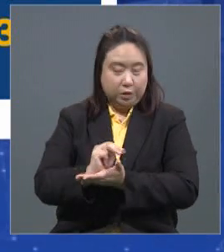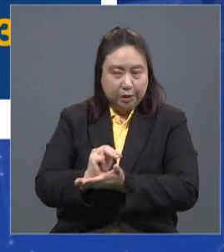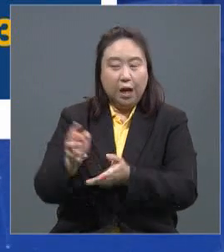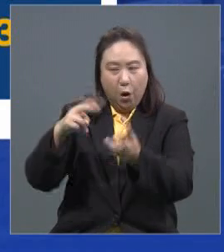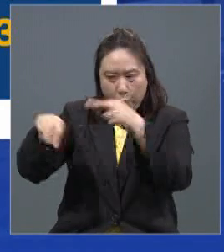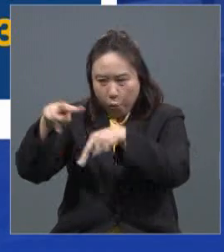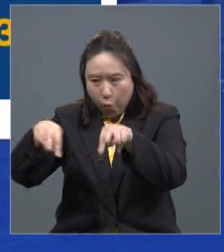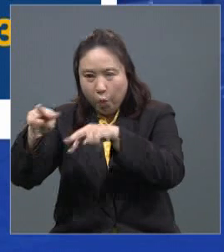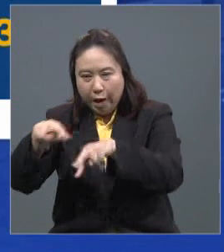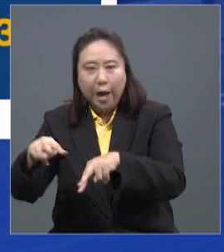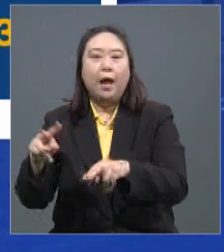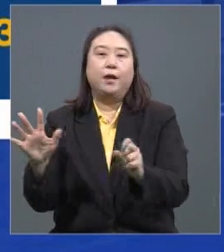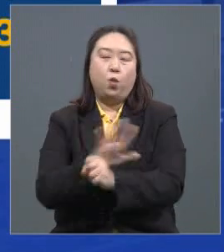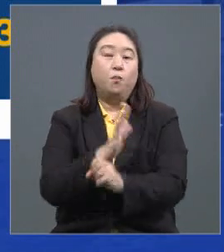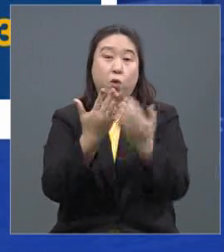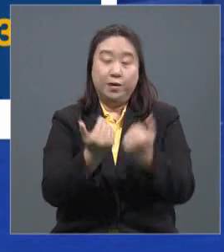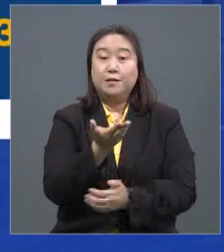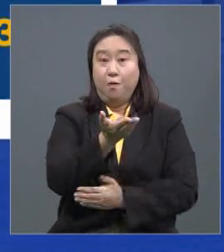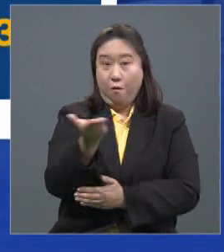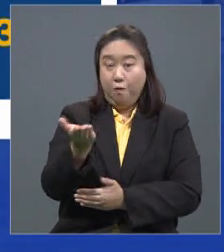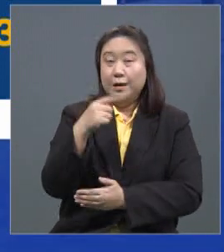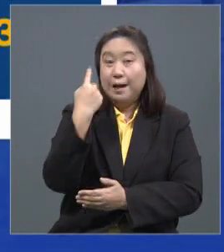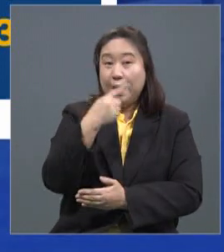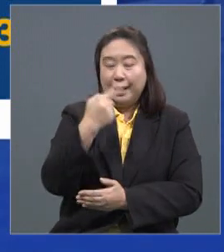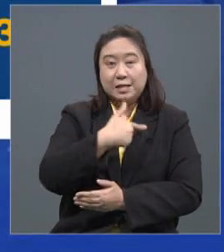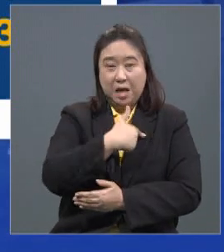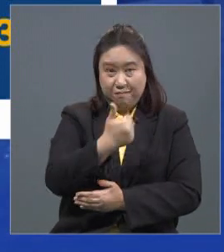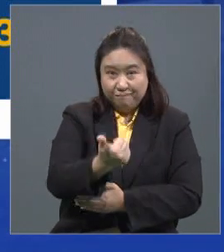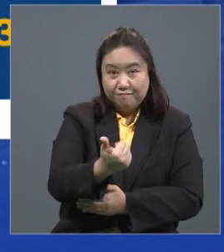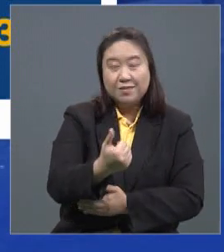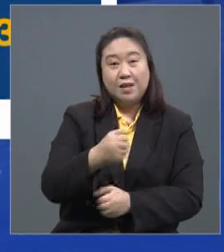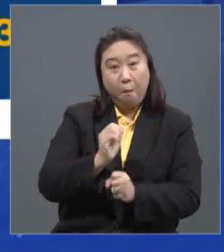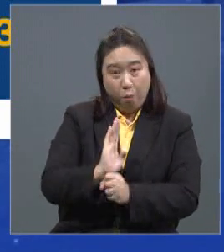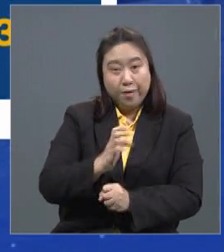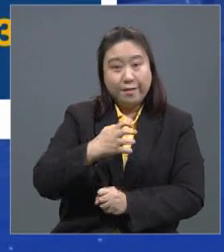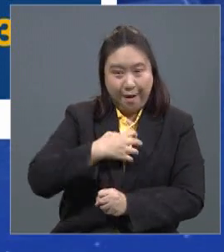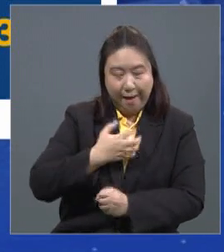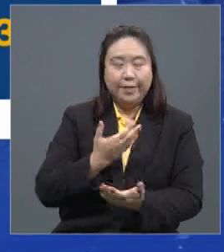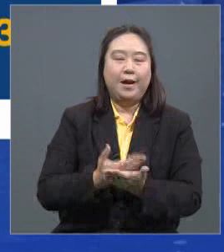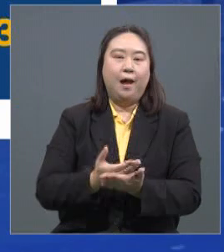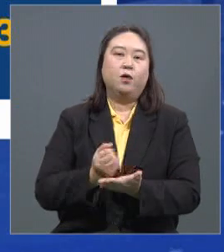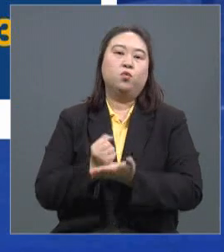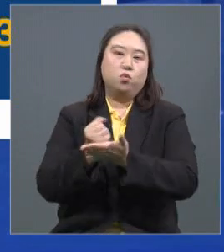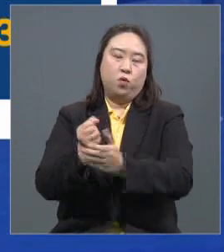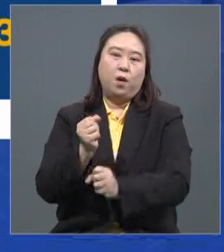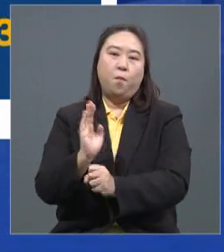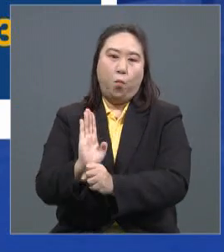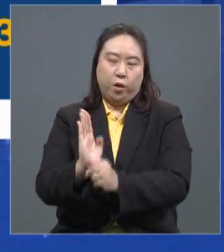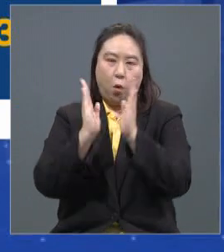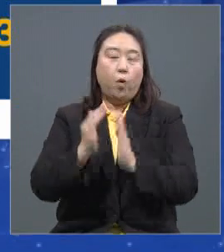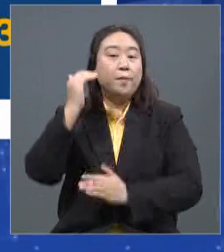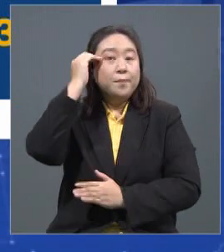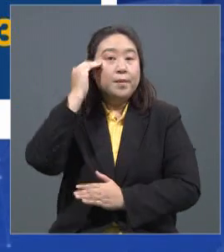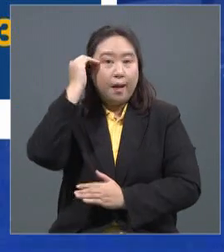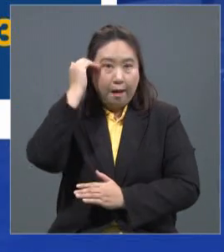อย่างทั่วถึงจึงขอเชิญชวนค่ะสำหรับผู้มีจิตเป็นกุศลนะคะร่วมบริจาคเงินสมทบช่วยเหลือผู้พิการทางสติปัญญาในครั้ง